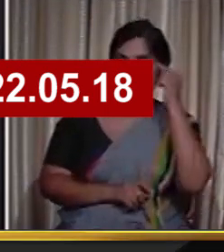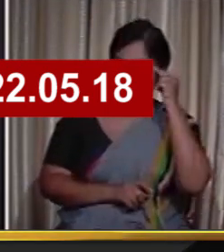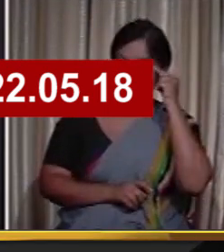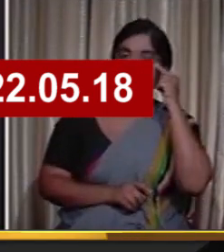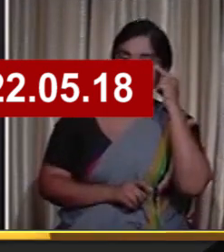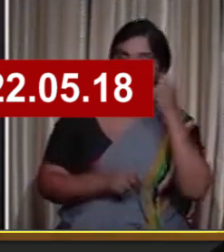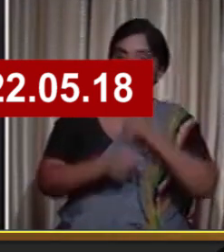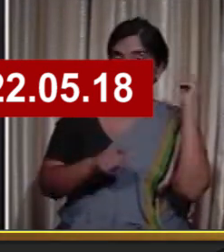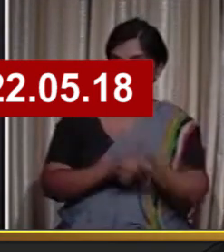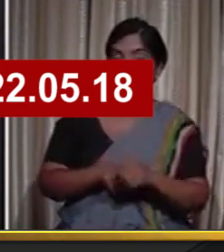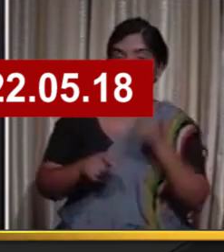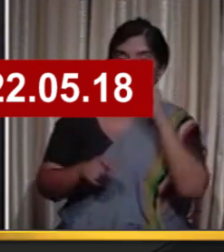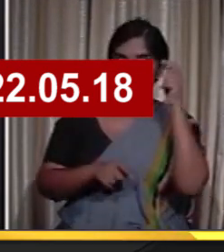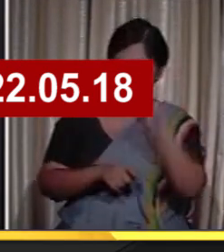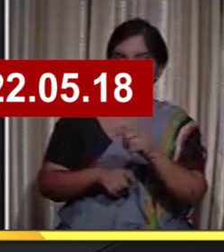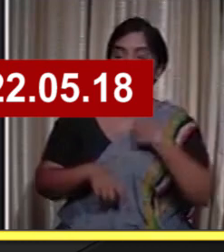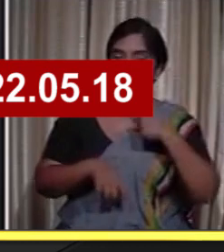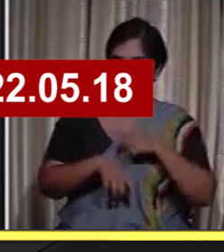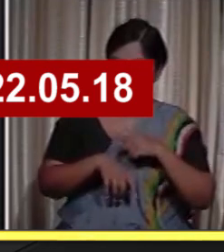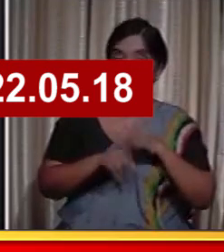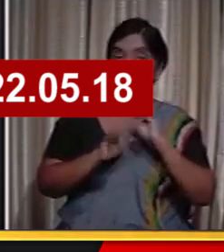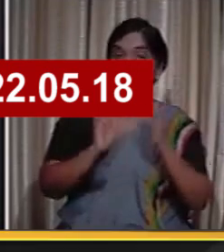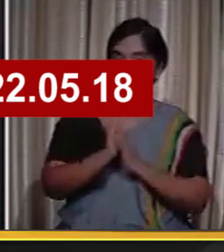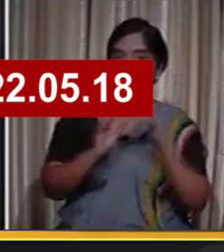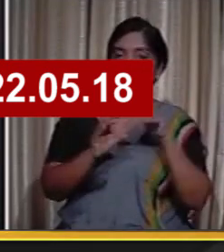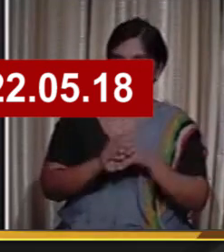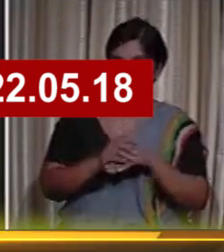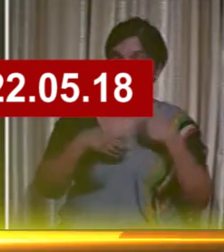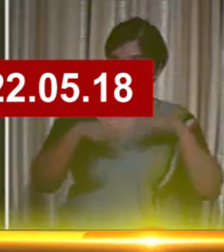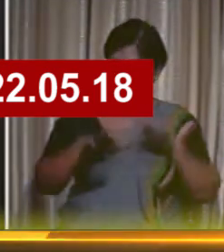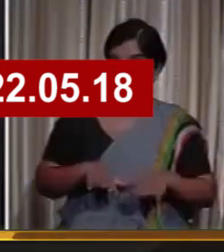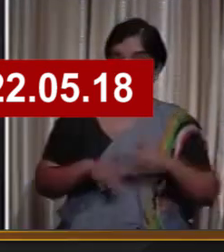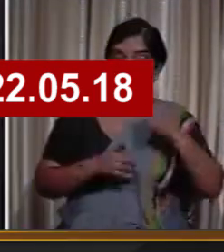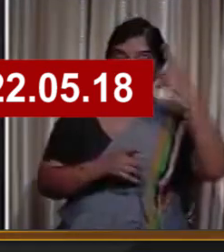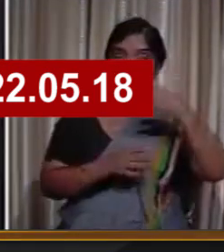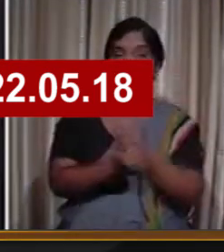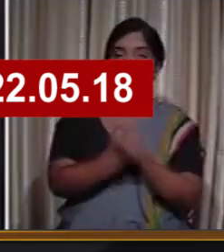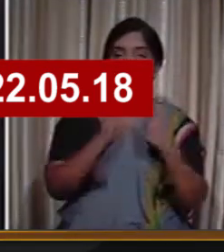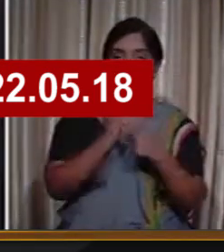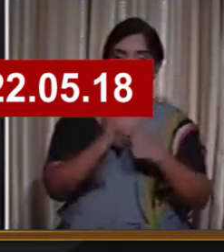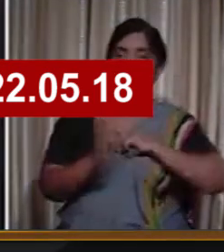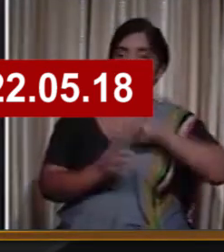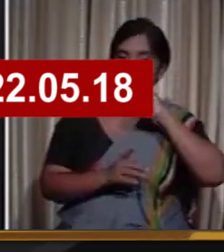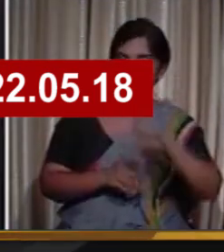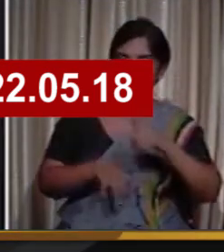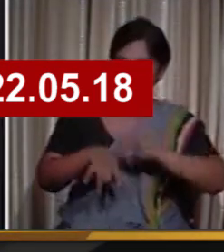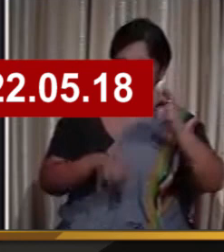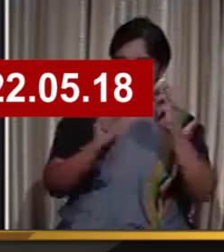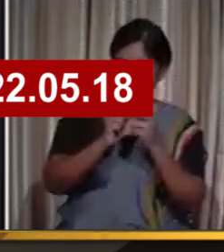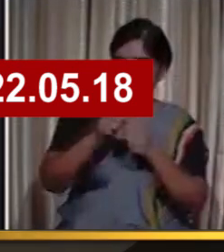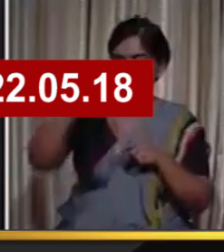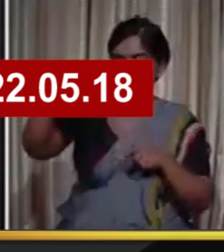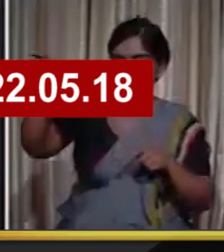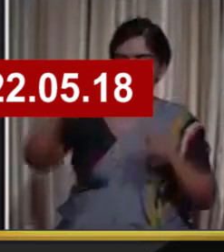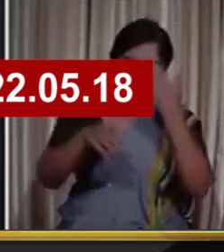මේ ගාලු පාරේ ගමන් කළා. මම මේ අවස්ථාවේදී අරලියගහ මන්දිරයේ හිටියේ මම එතන ඉඳගෙන නියෝජ්‍ය පොලිස්පති තෙන්නකොන් මහත්මයාට කතා කරා මෙහෙම අවස්ථාවක් සිදුවීමක් සිද්ධ වෙන්න